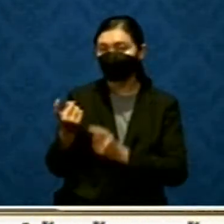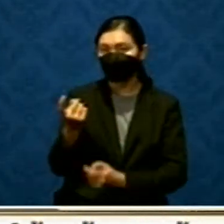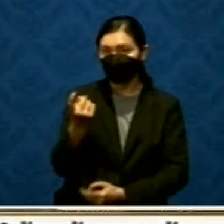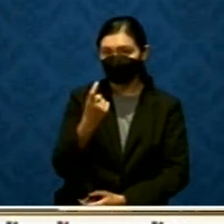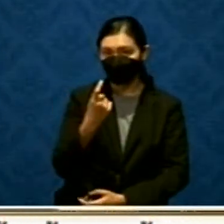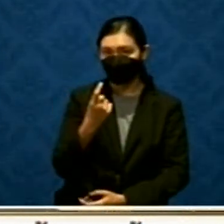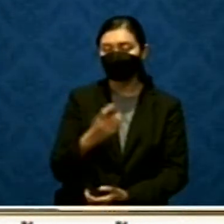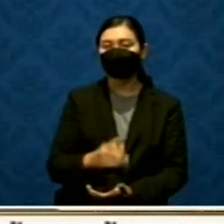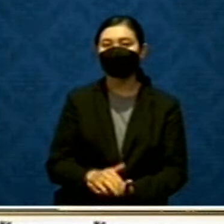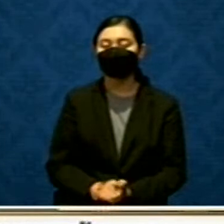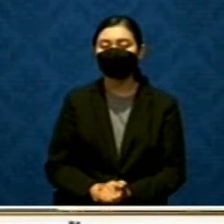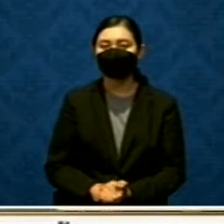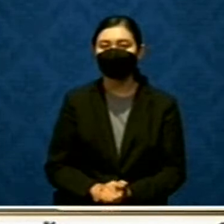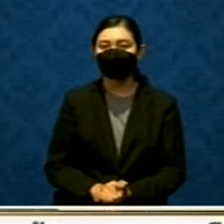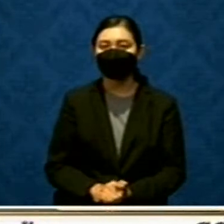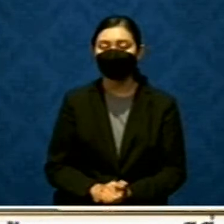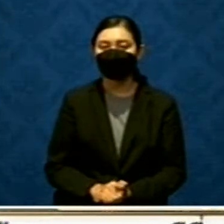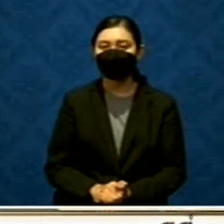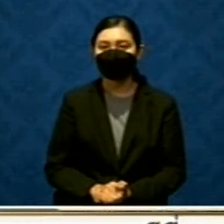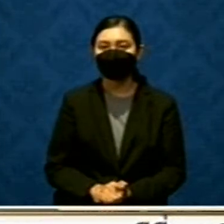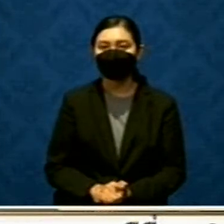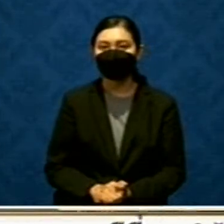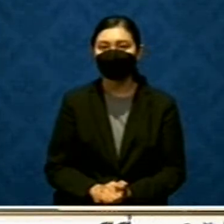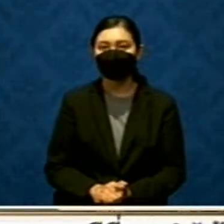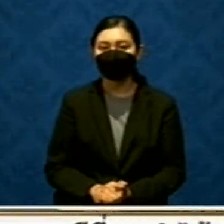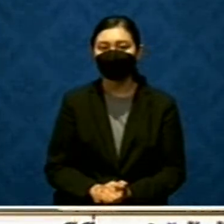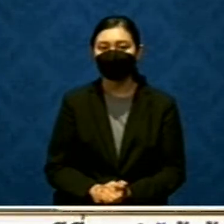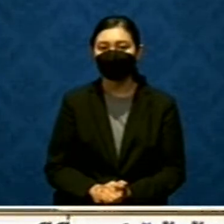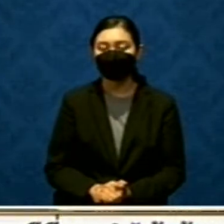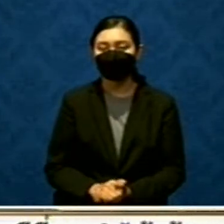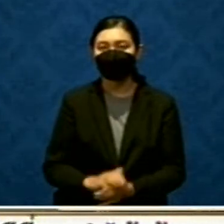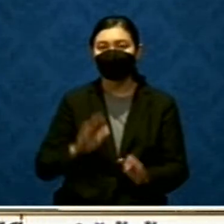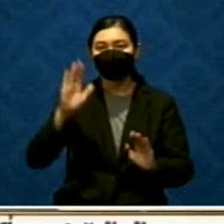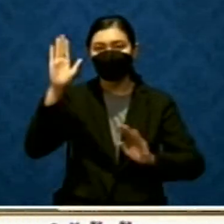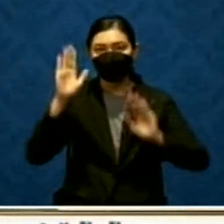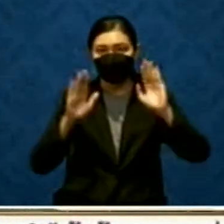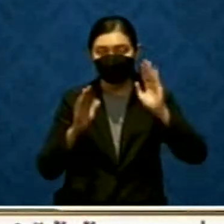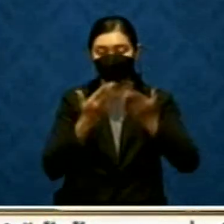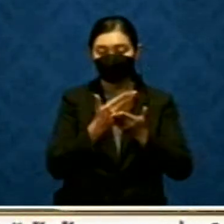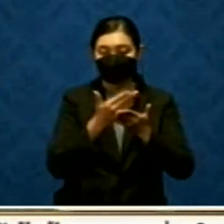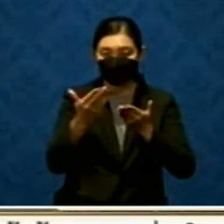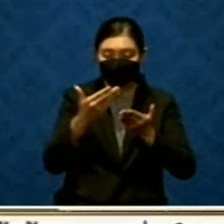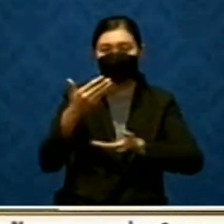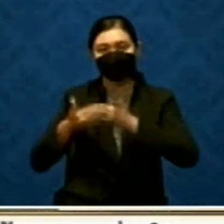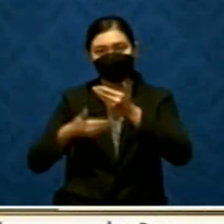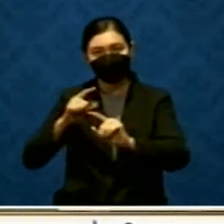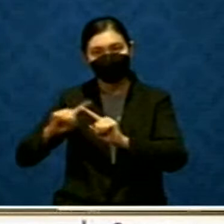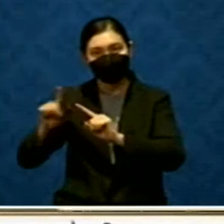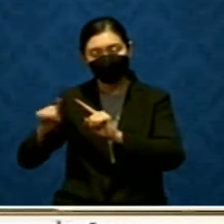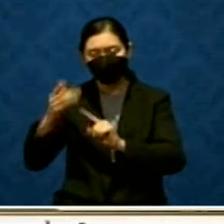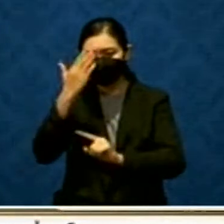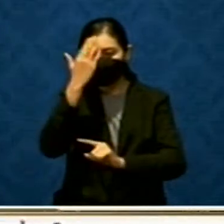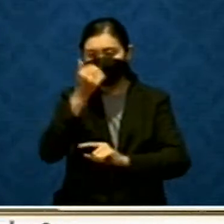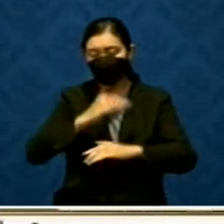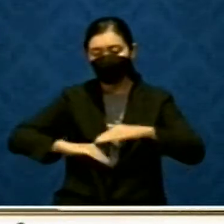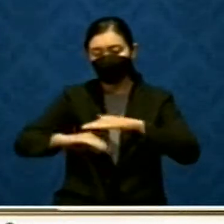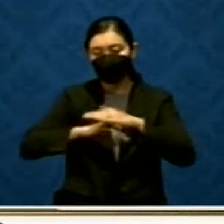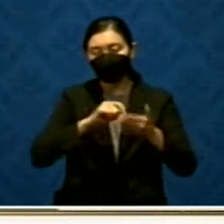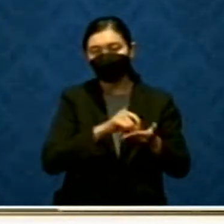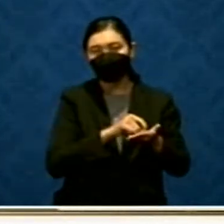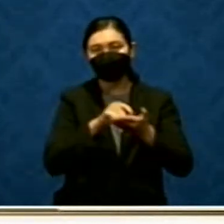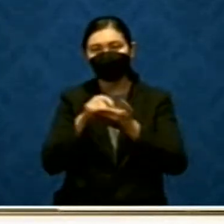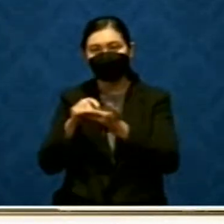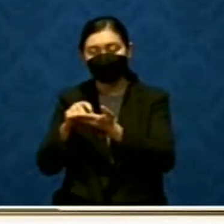การจดการซื้อขายหุ้นครั้งนี้จึงไม่ยื่นหลักฐานนะครับไปที่กรมพัฒนาธุ